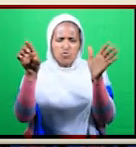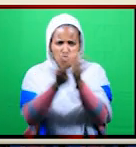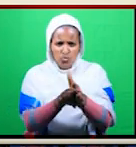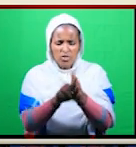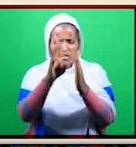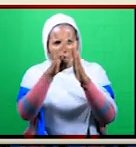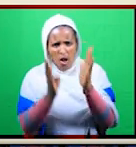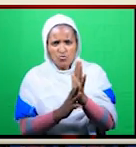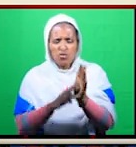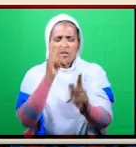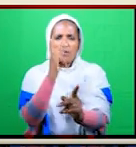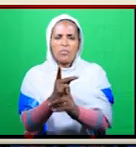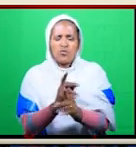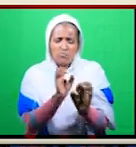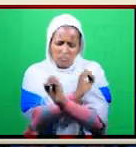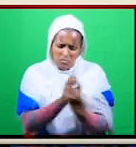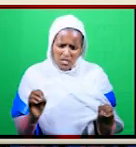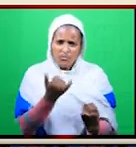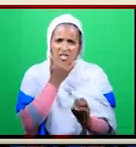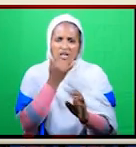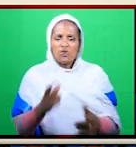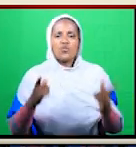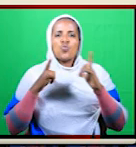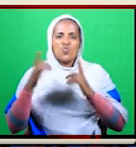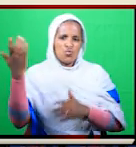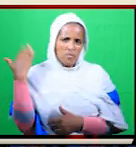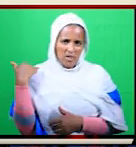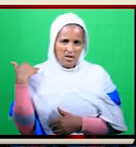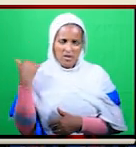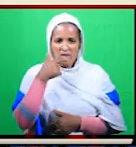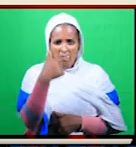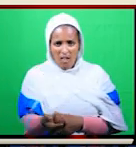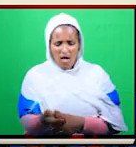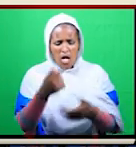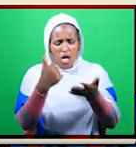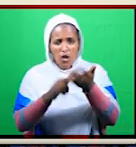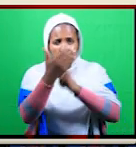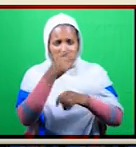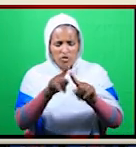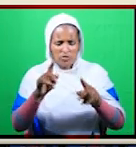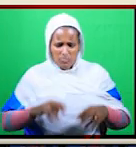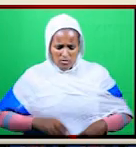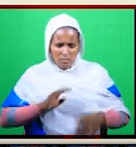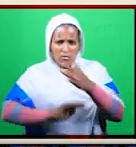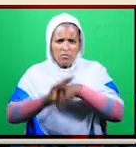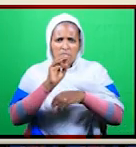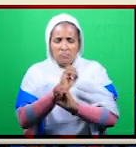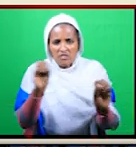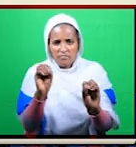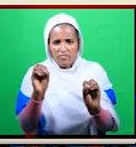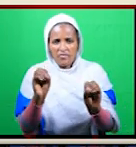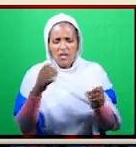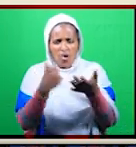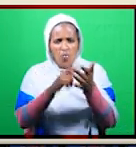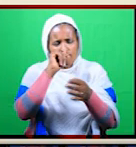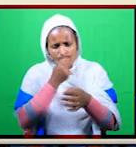ነበሩ፣ ሕጉንና ስርዓቱን ጠብቀው ያለምንም እንከን ይኖሩ ነበር ይላል። ግን ያም ሆኖ መሃን ነበሩ። ያም ሁሉ